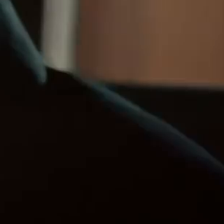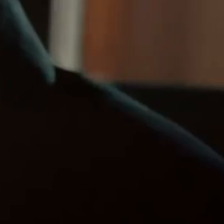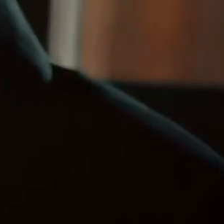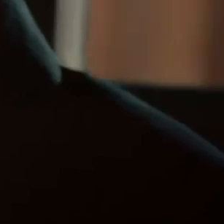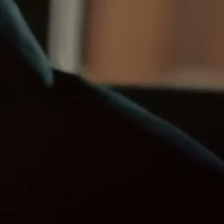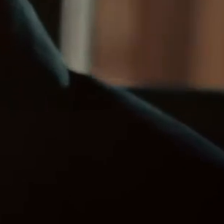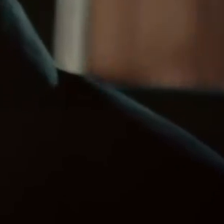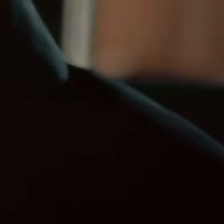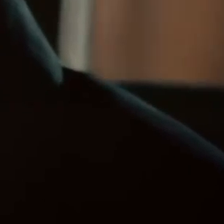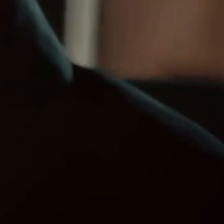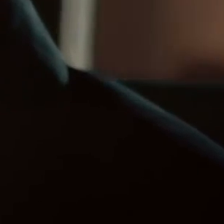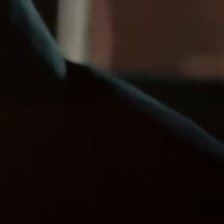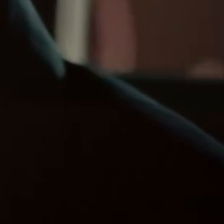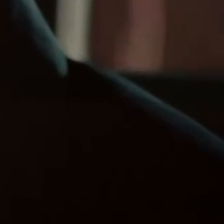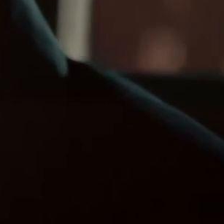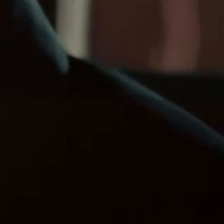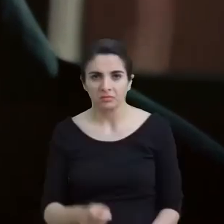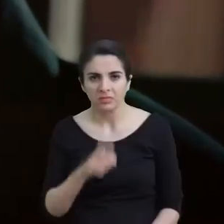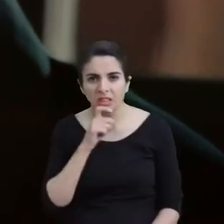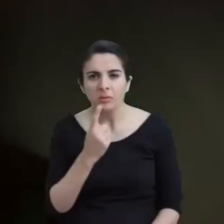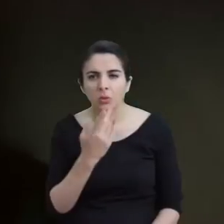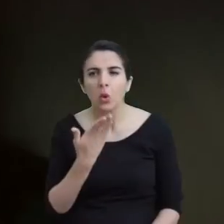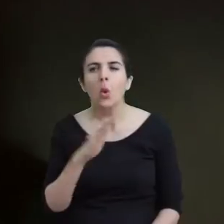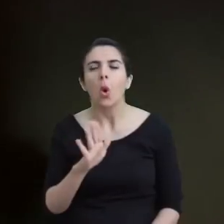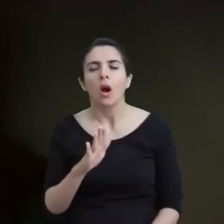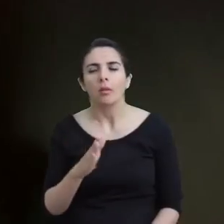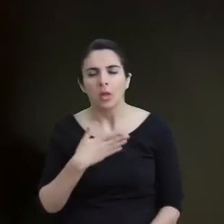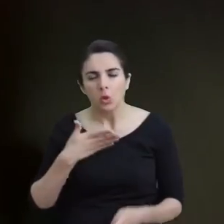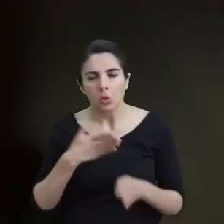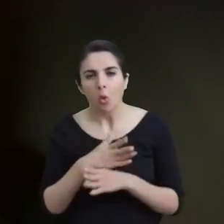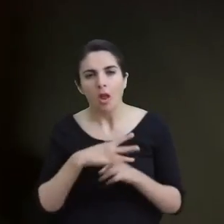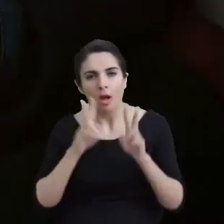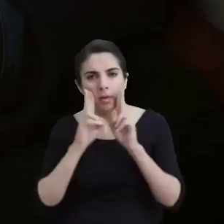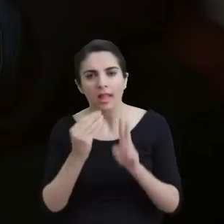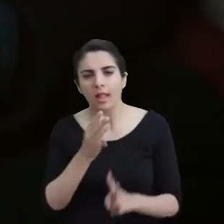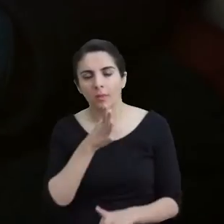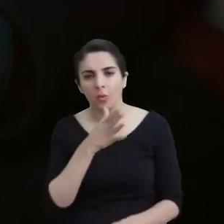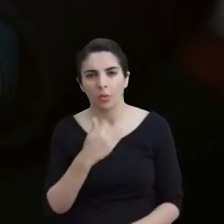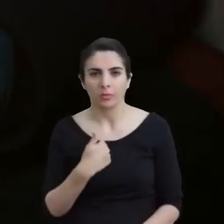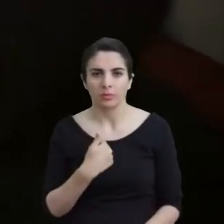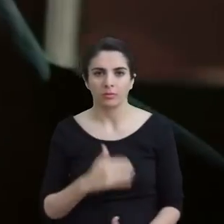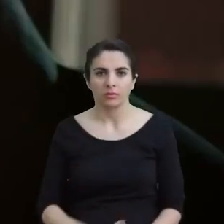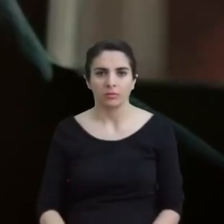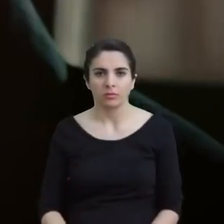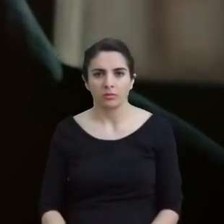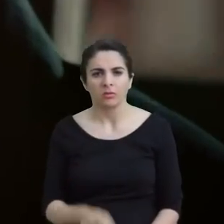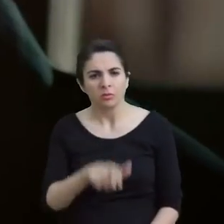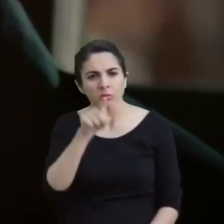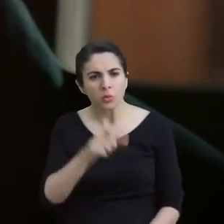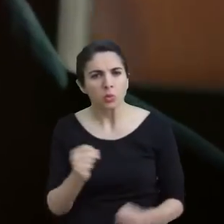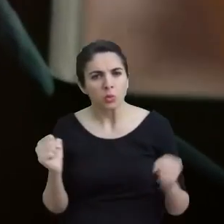Yanılmadığım gibi beni o kadar mutlu ettim ki. Süzdü Azize'yi. Cemil'in de hoşuna gitmiş gibi.